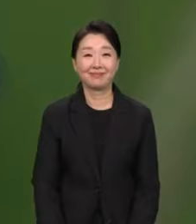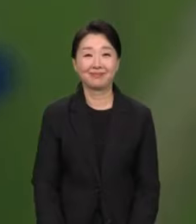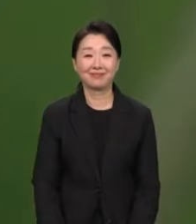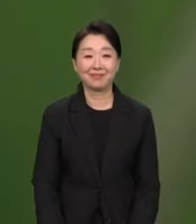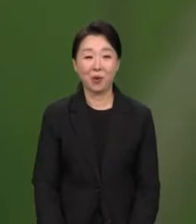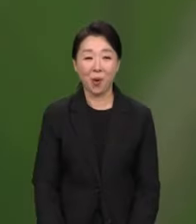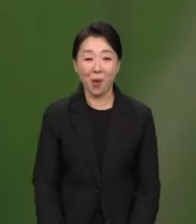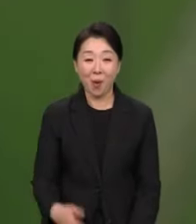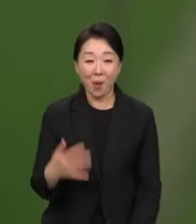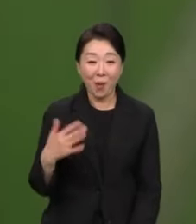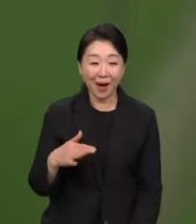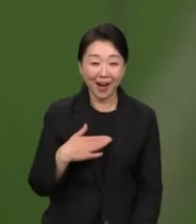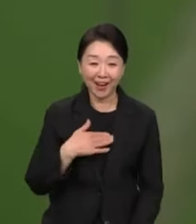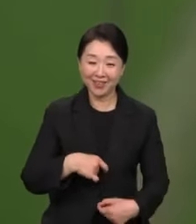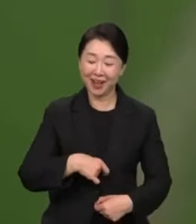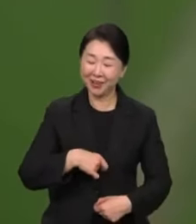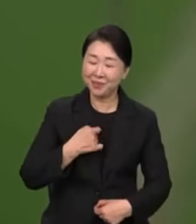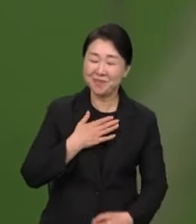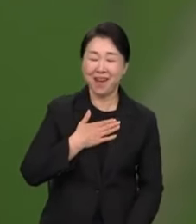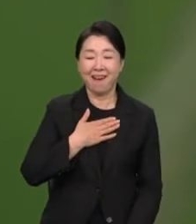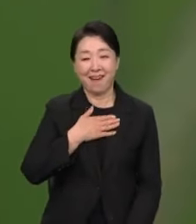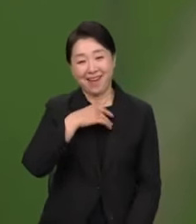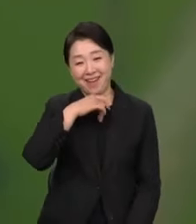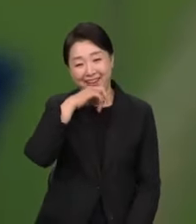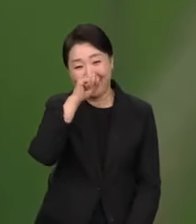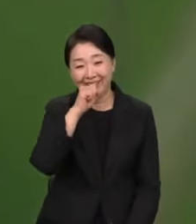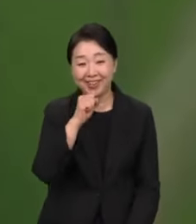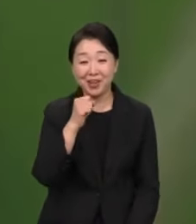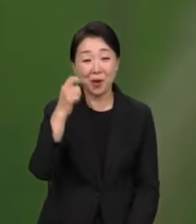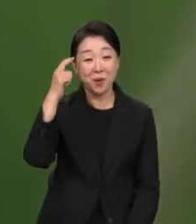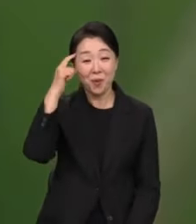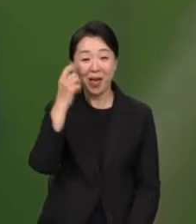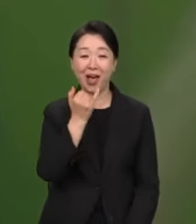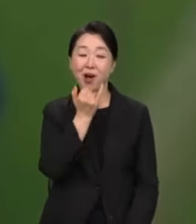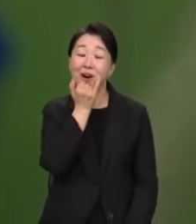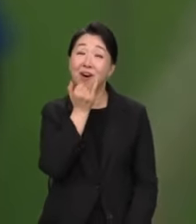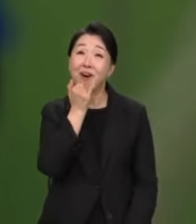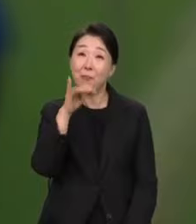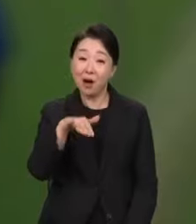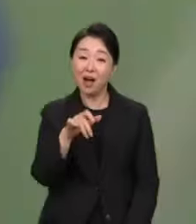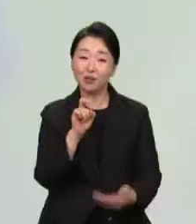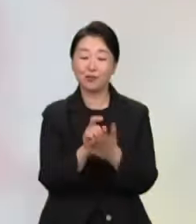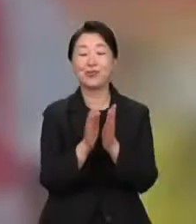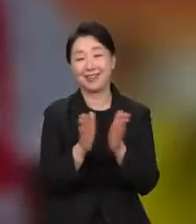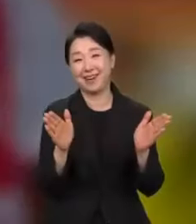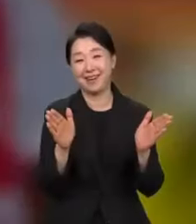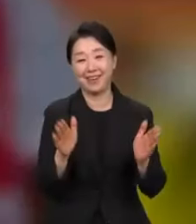Oh wow, it's getting me emotional to be honest. This is where I started.